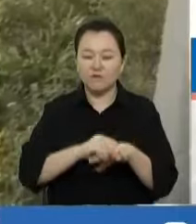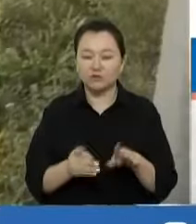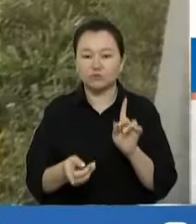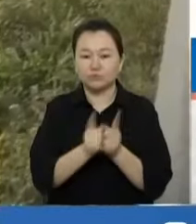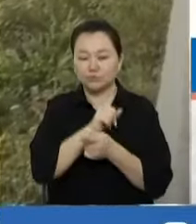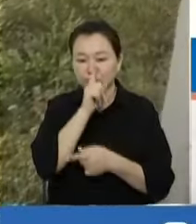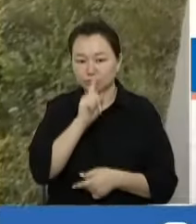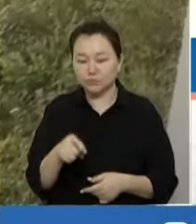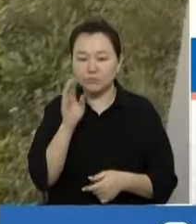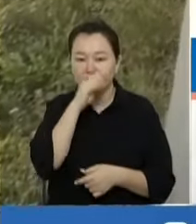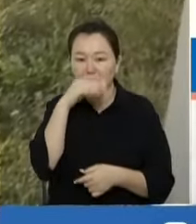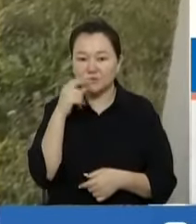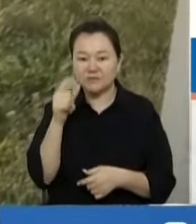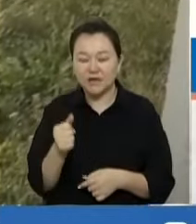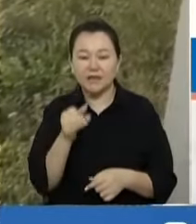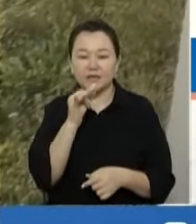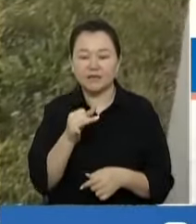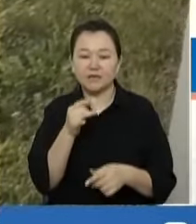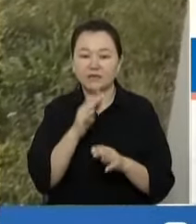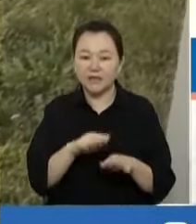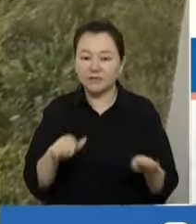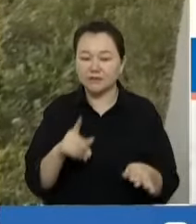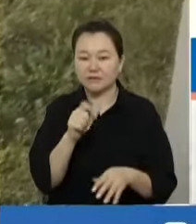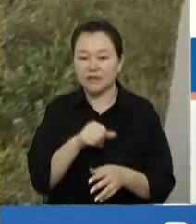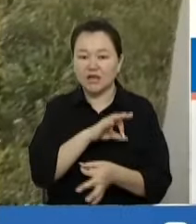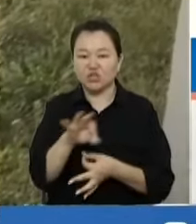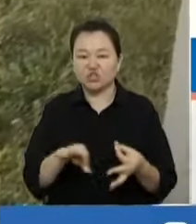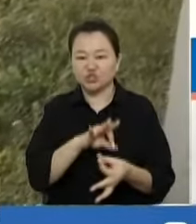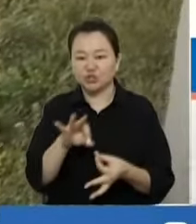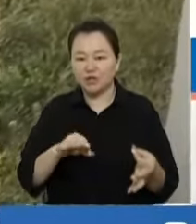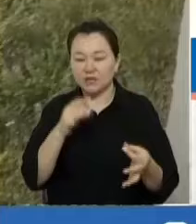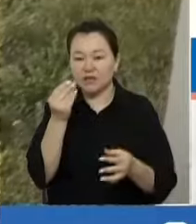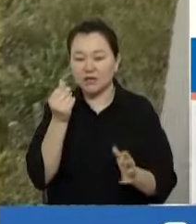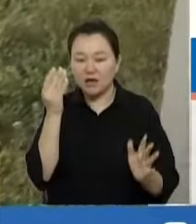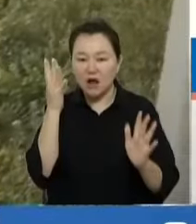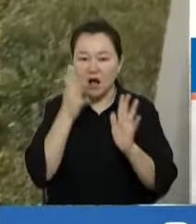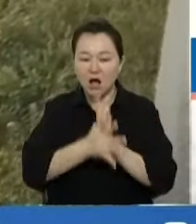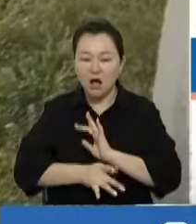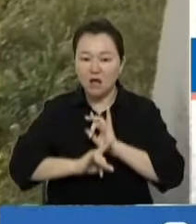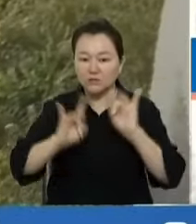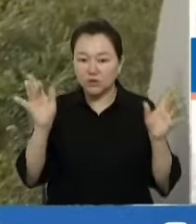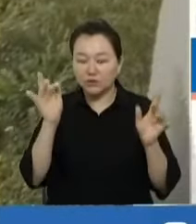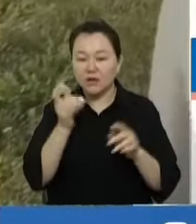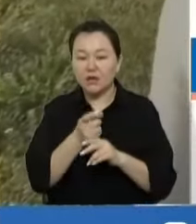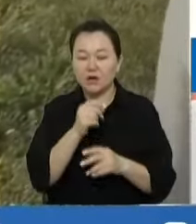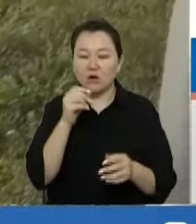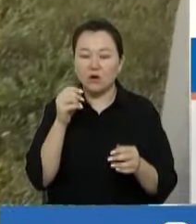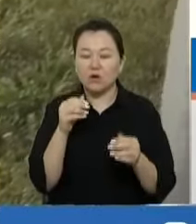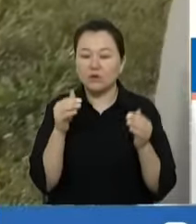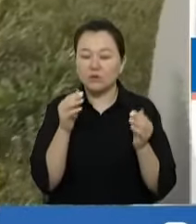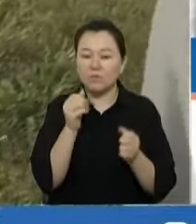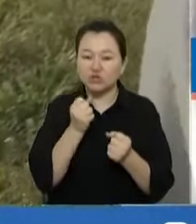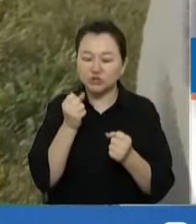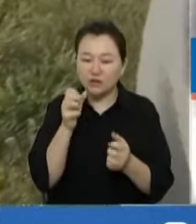кетпейді. Ол ата-аналар үшін де және де оқушылар үшін де артық шығын, артық жаңағы көлік жалдау, ресторандарға